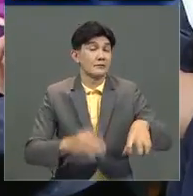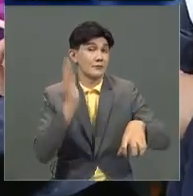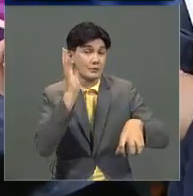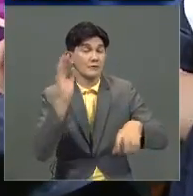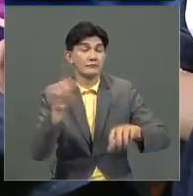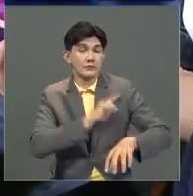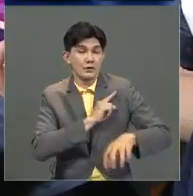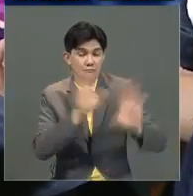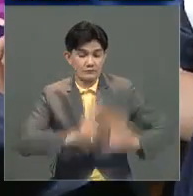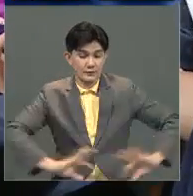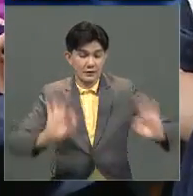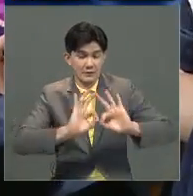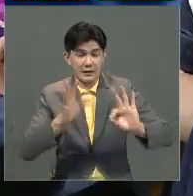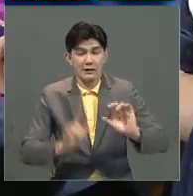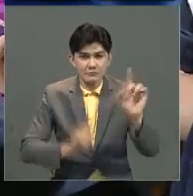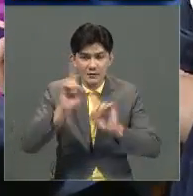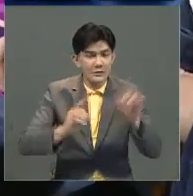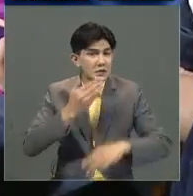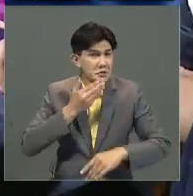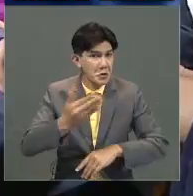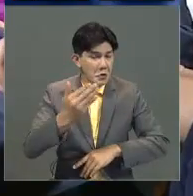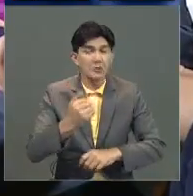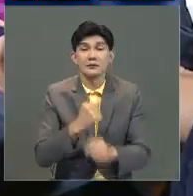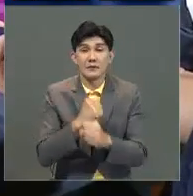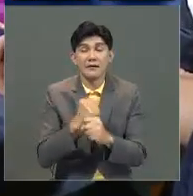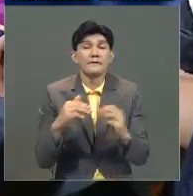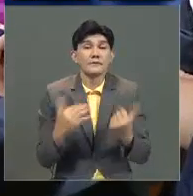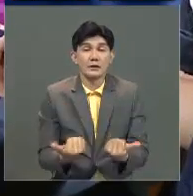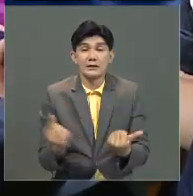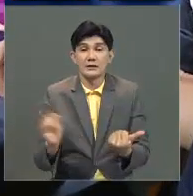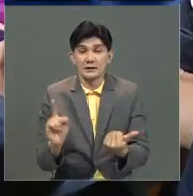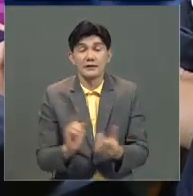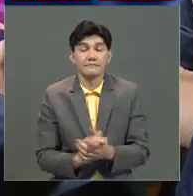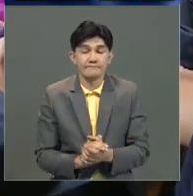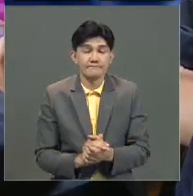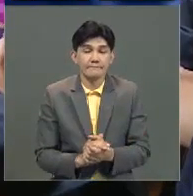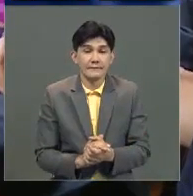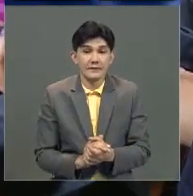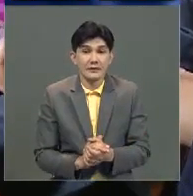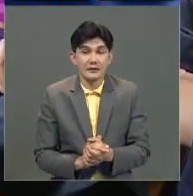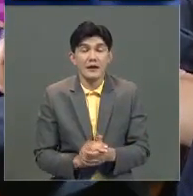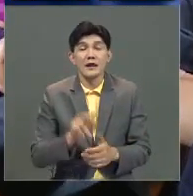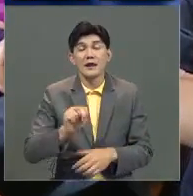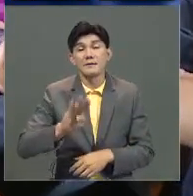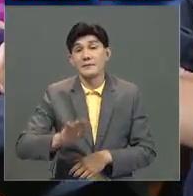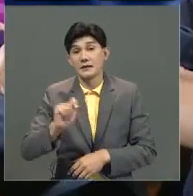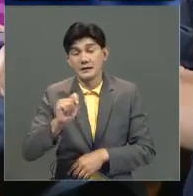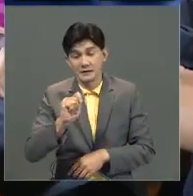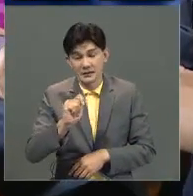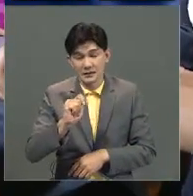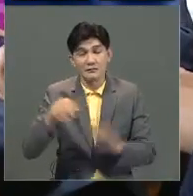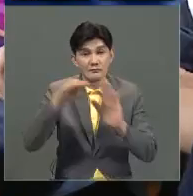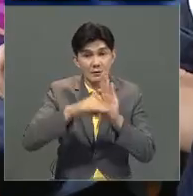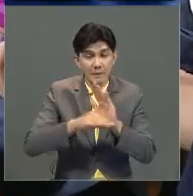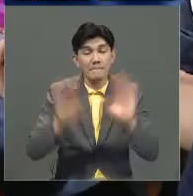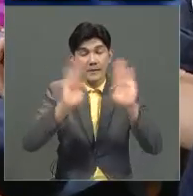ป็นหลักแล้วก็มีการประเมินผลกันตลอดเวลานะครับแล้วตอนนี้ทาง NBT ก็เปลี่ยนผังรายการนะครับก็เปลี่ยน